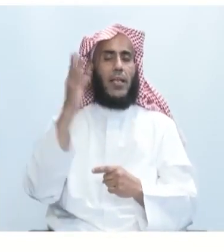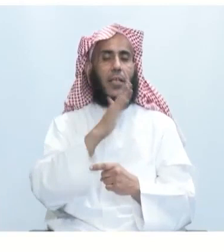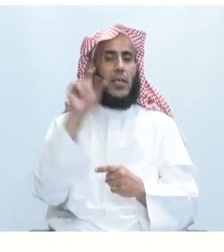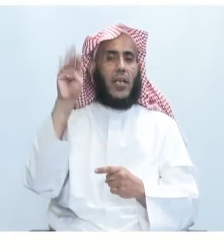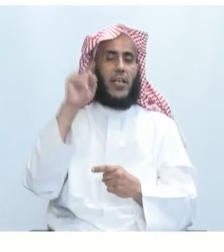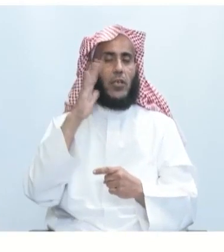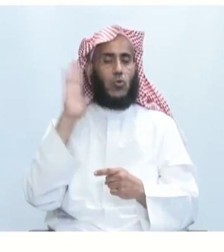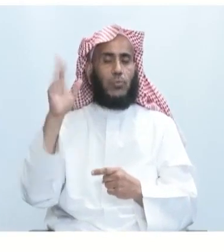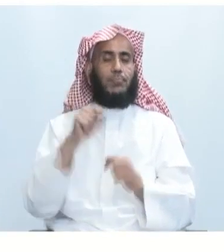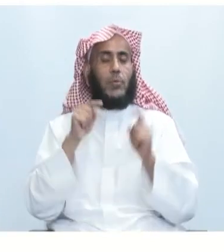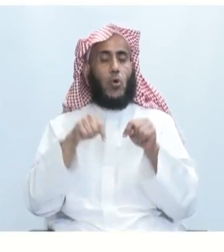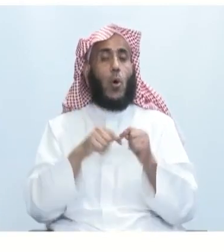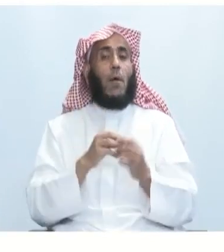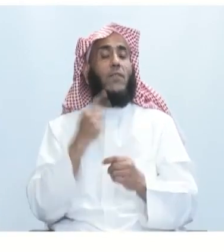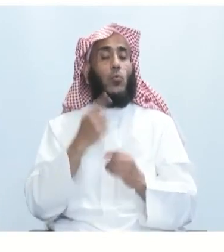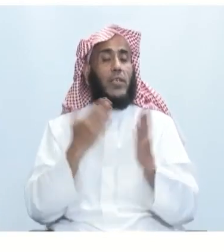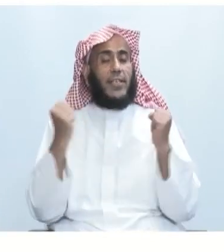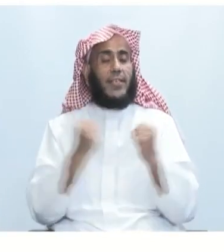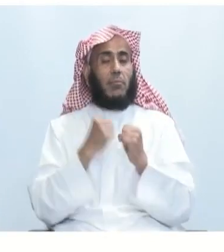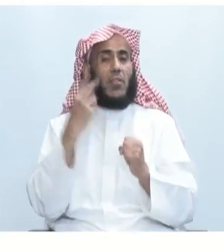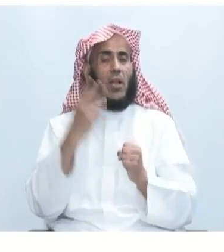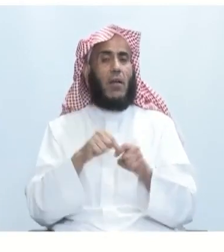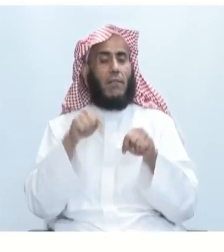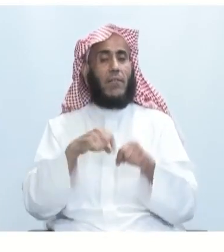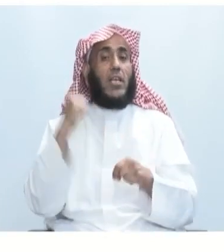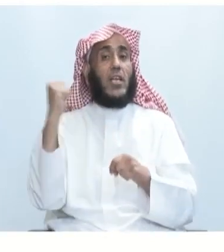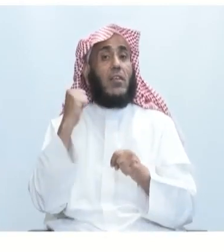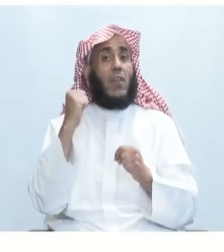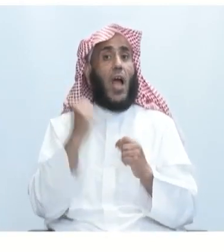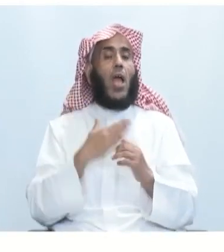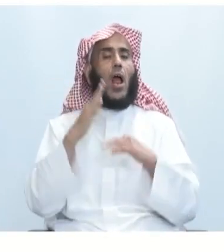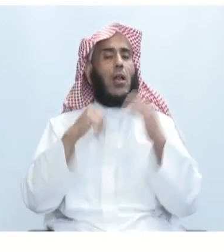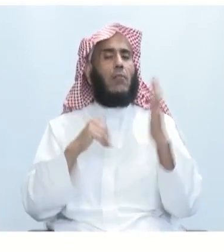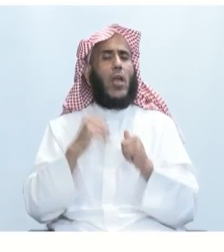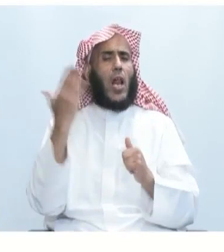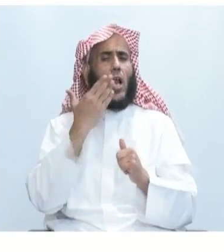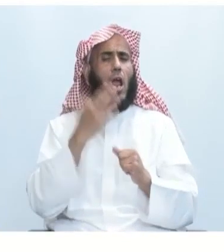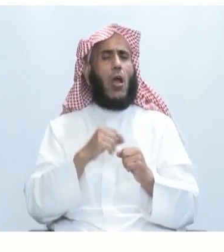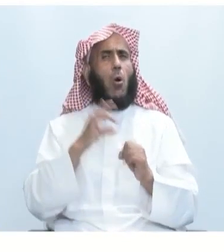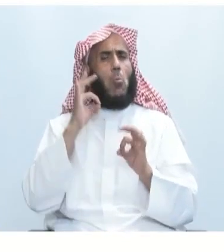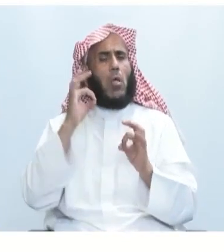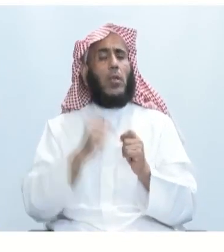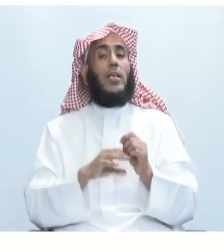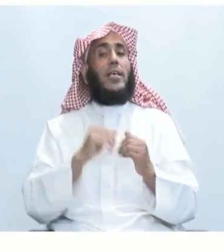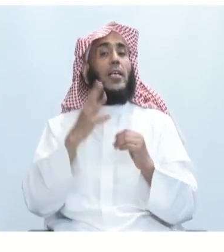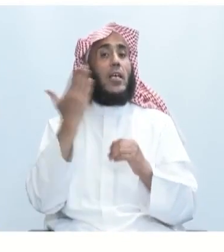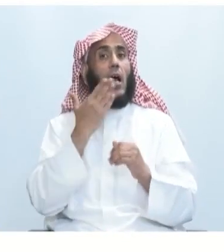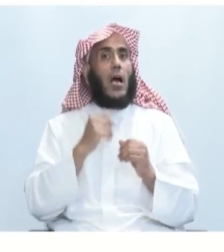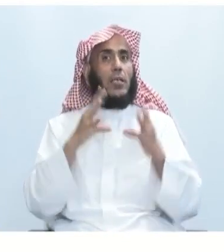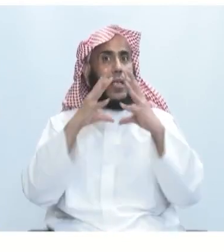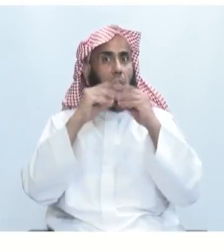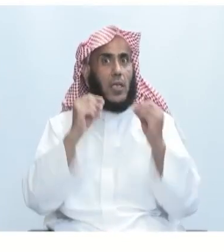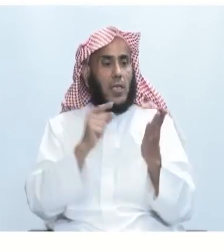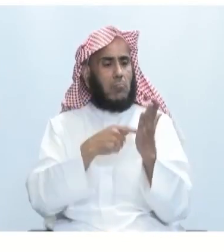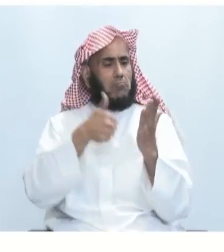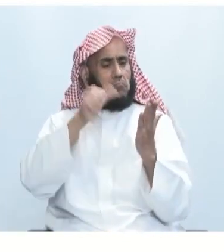نحن في الوحده التدريبيه الثالثه في الكفايه القرائيه الكفايه القرائيه القراءه التحليليه الناقده